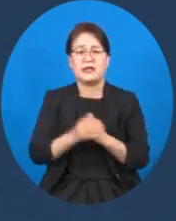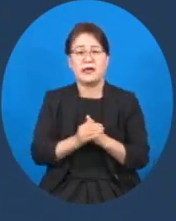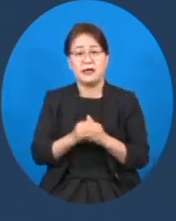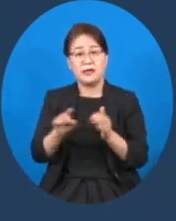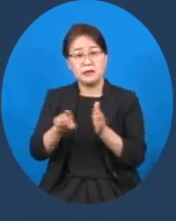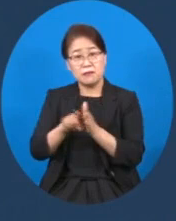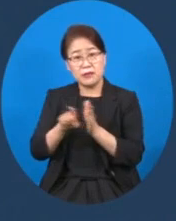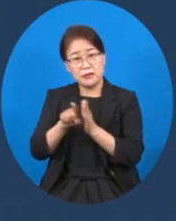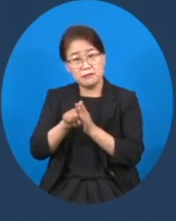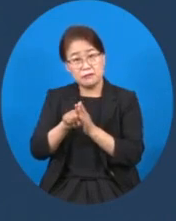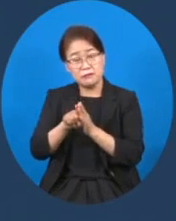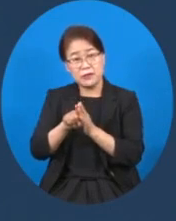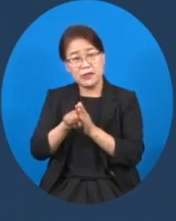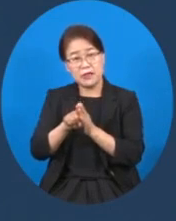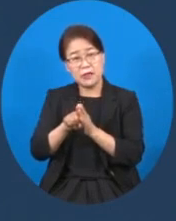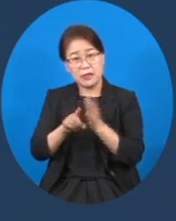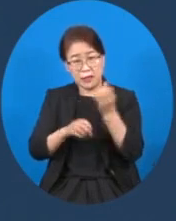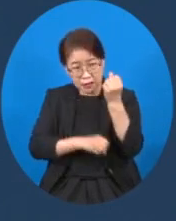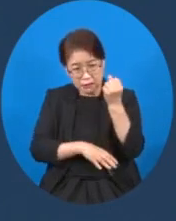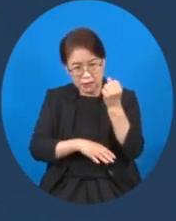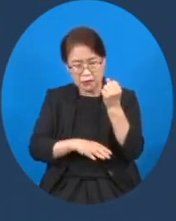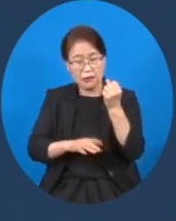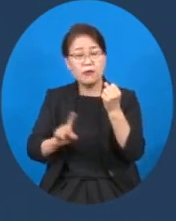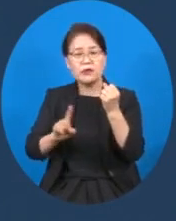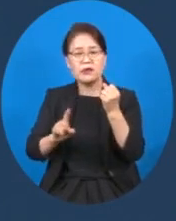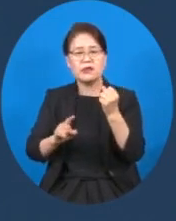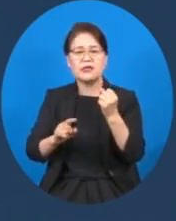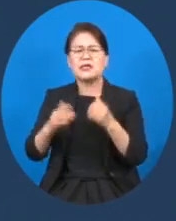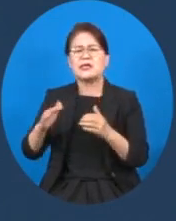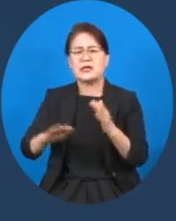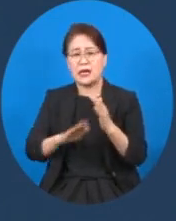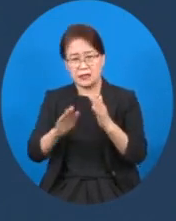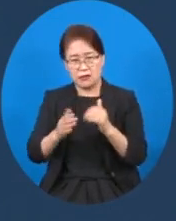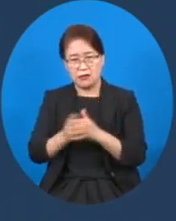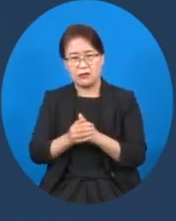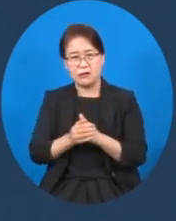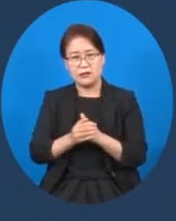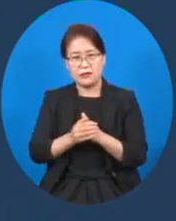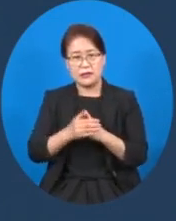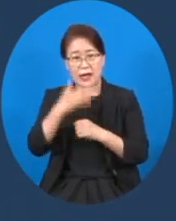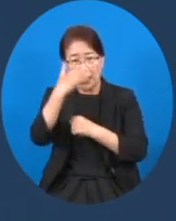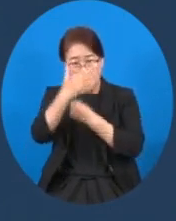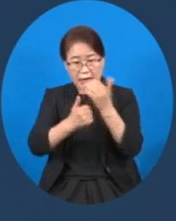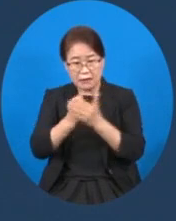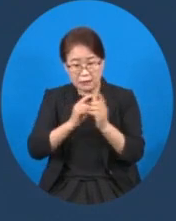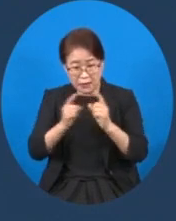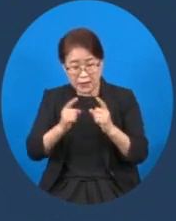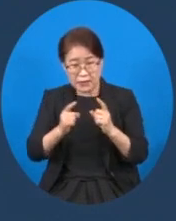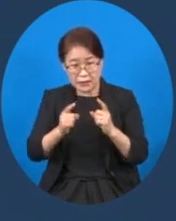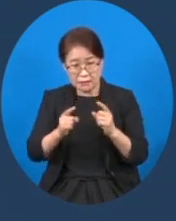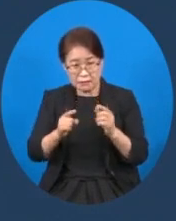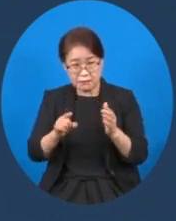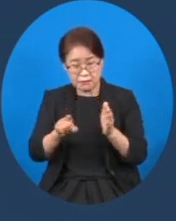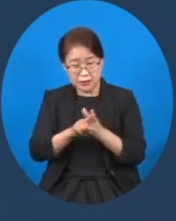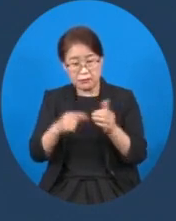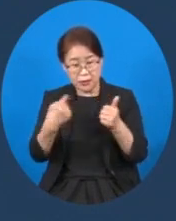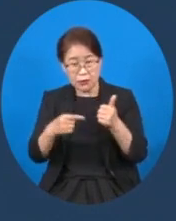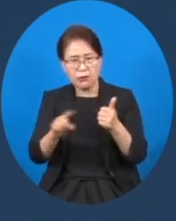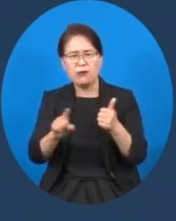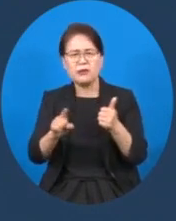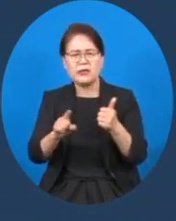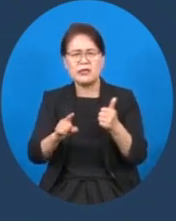신앙교육의 주체는요, 여러분, 가정입니다. 성경이 말씀하고 있는 신앙교육의 주체는요,